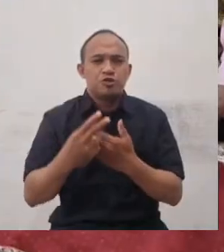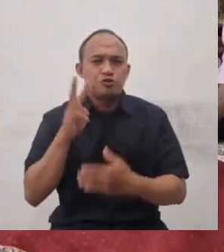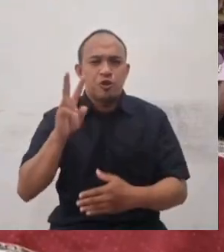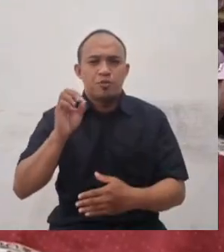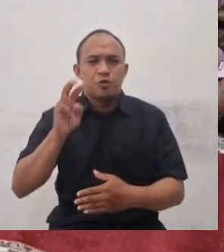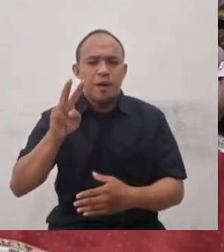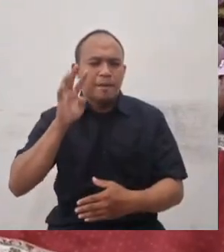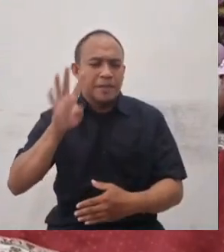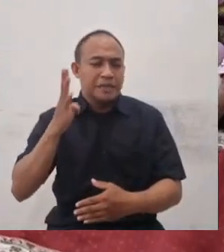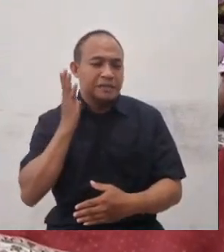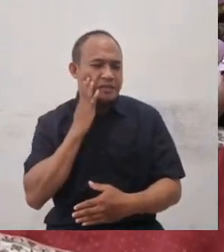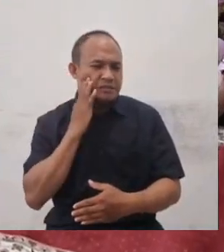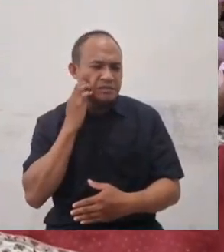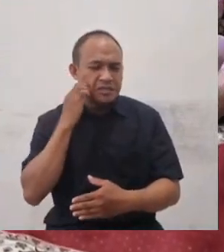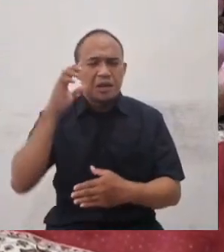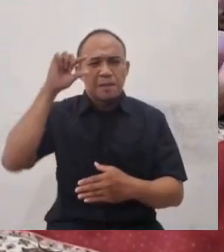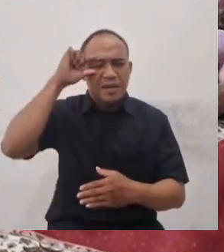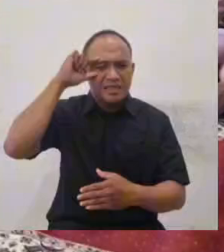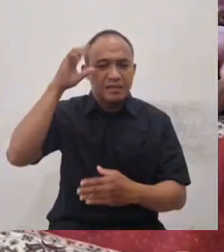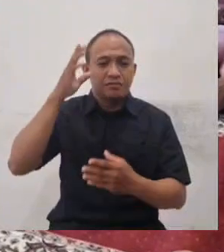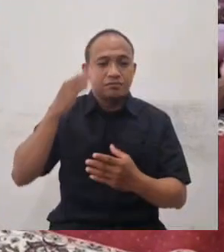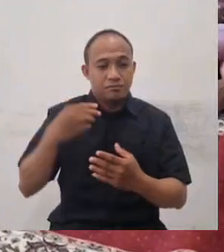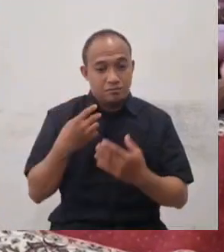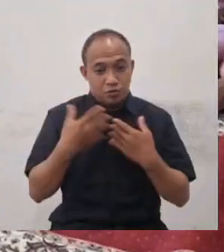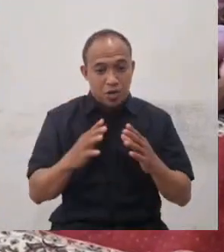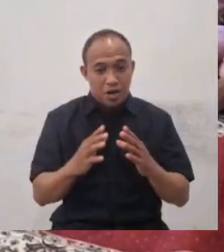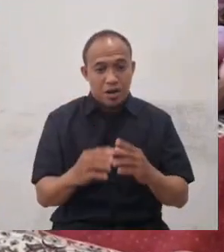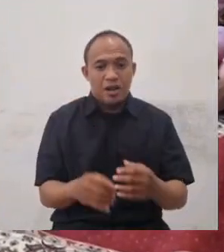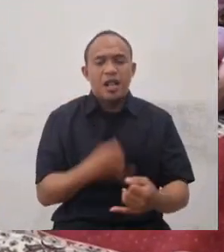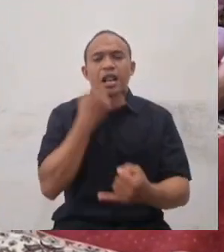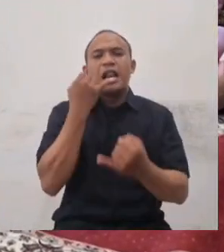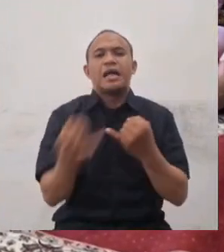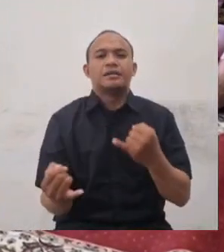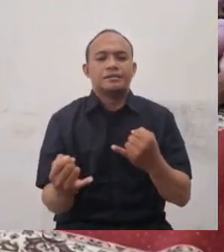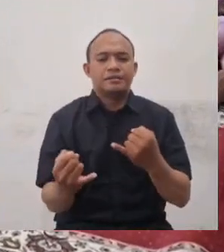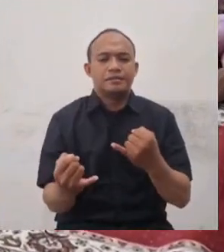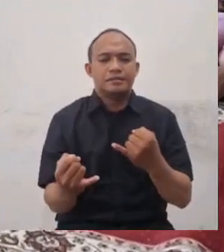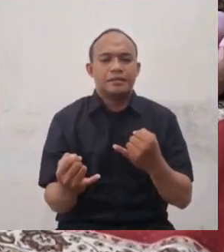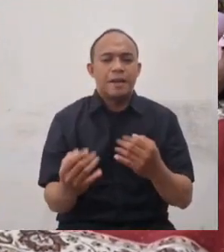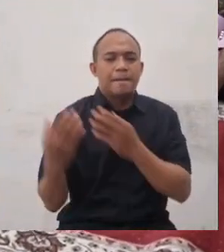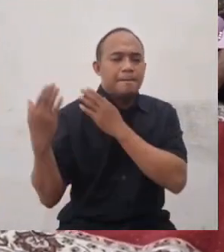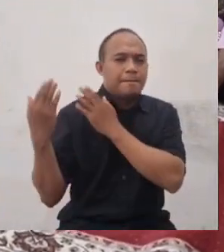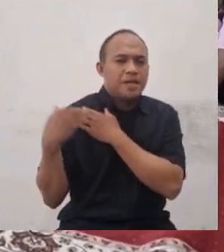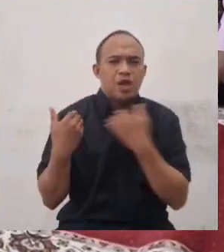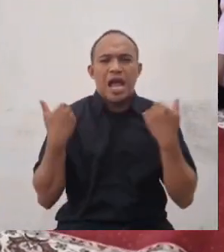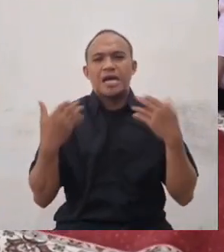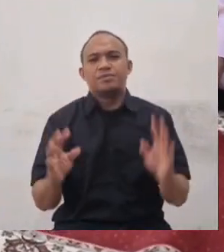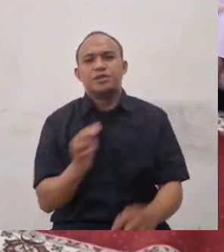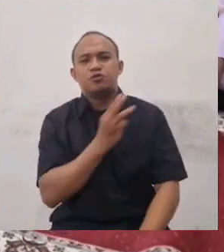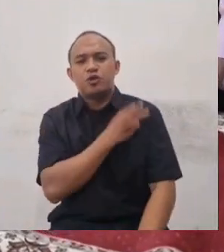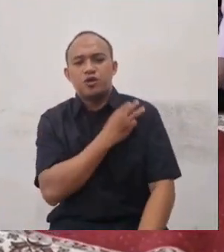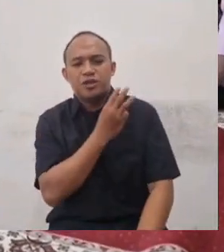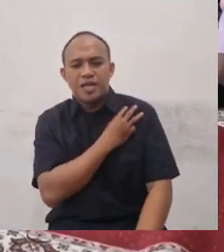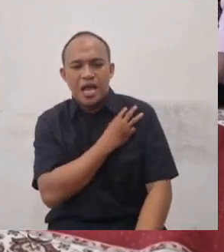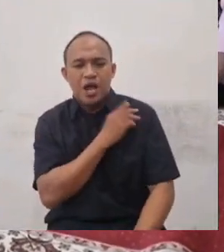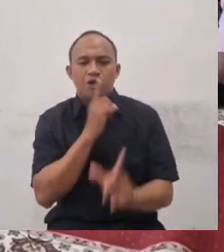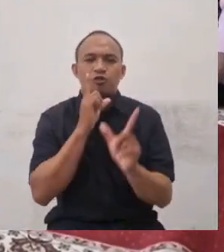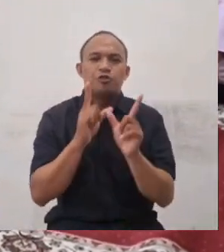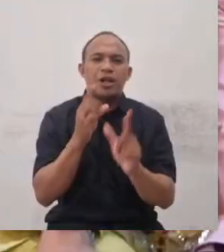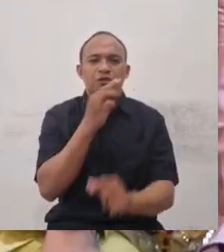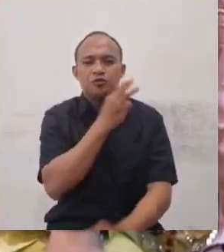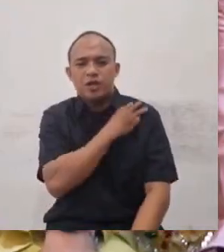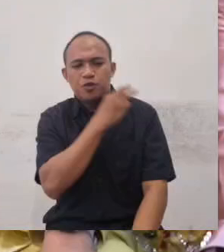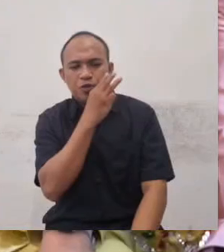Juni 2024. Marten bersama wakilnya Rian Kono telah mengakhiri masa jabatan Wali Kota